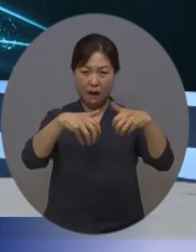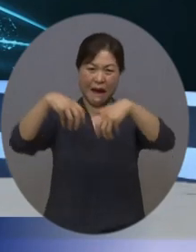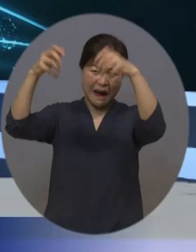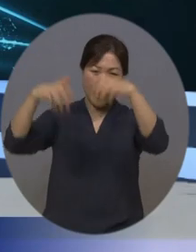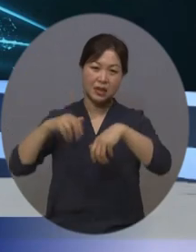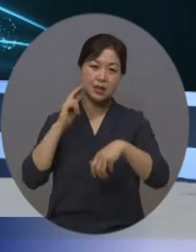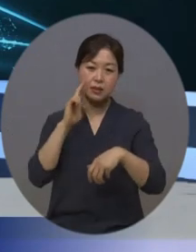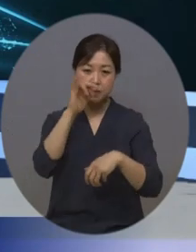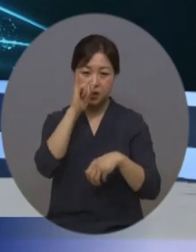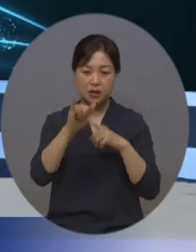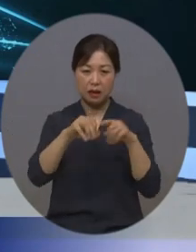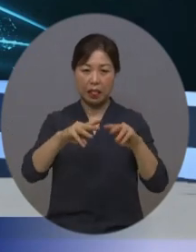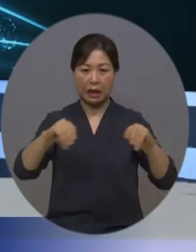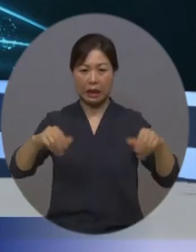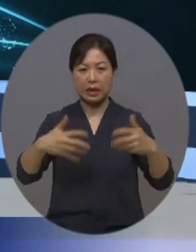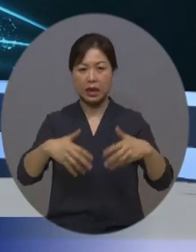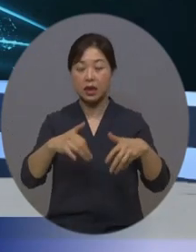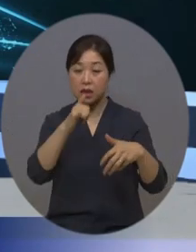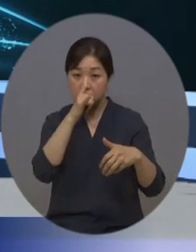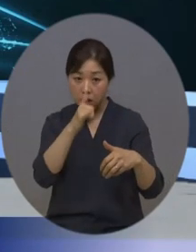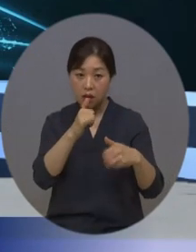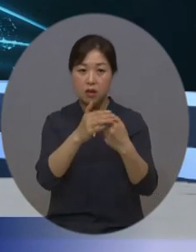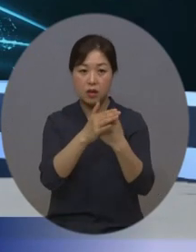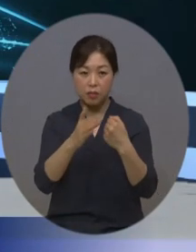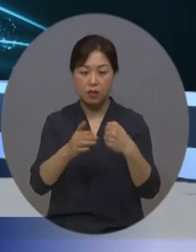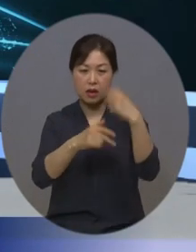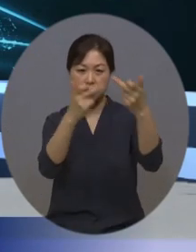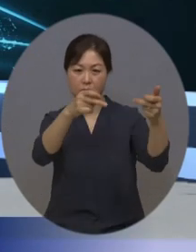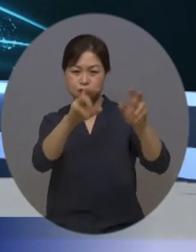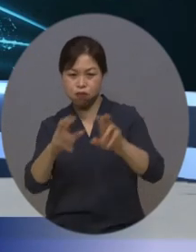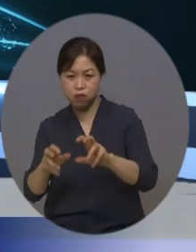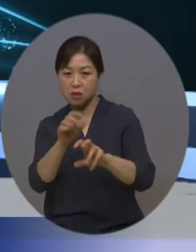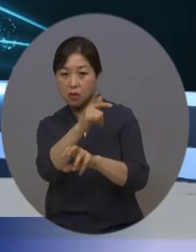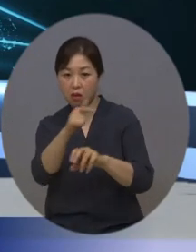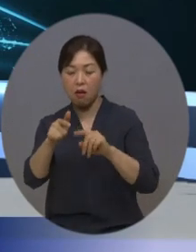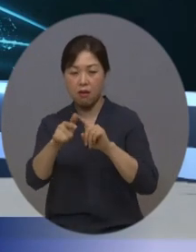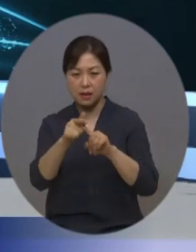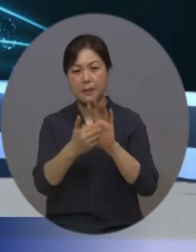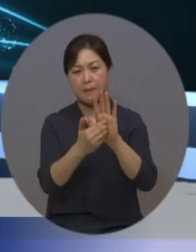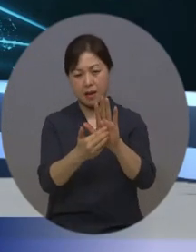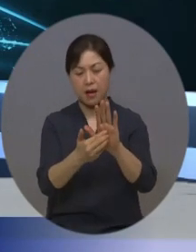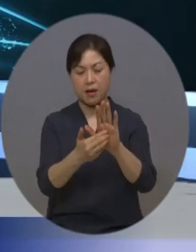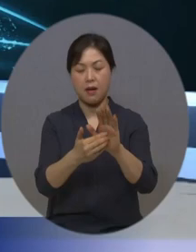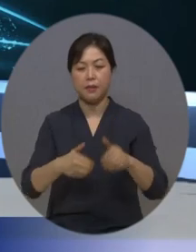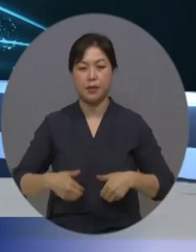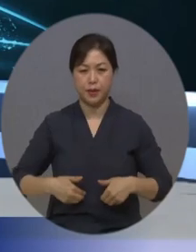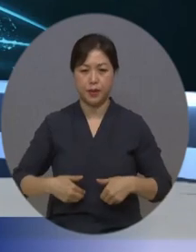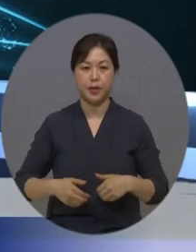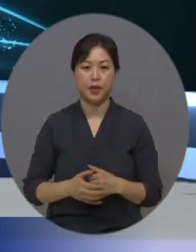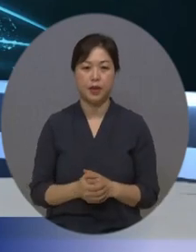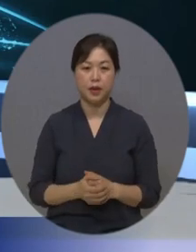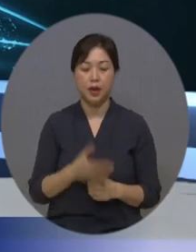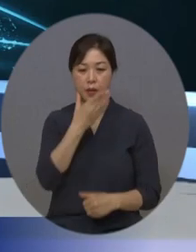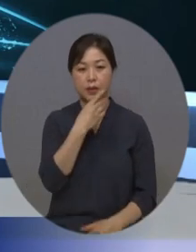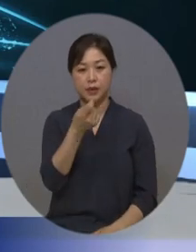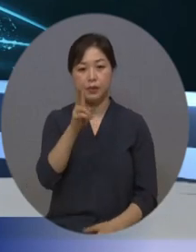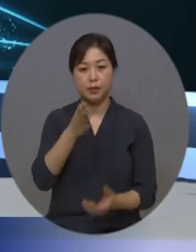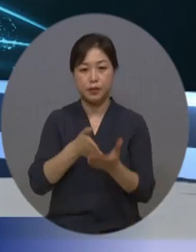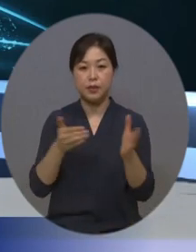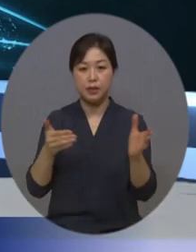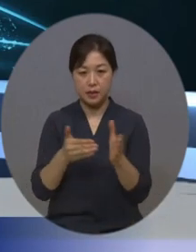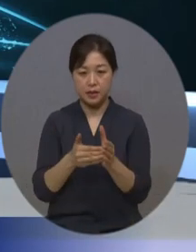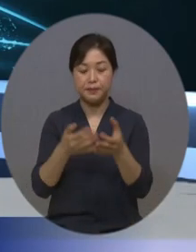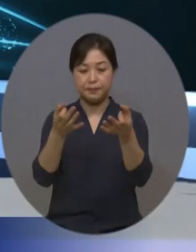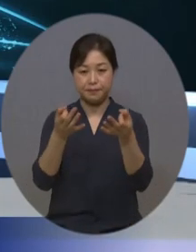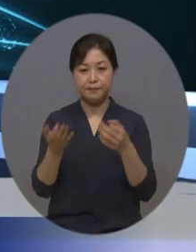지반이 약해진 상태이기 때문에 산사태 등에 대한 철저한 대비가 필요하겠습니다 이상 복지 탭이 뉴스를 마칩니다